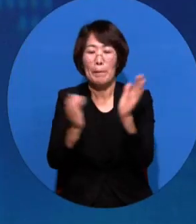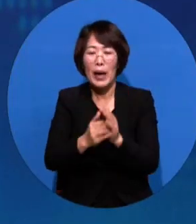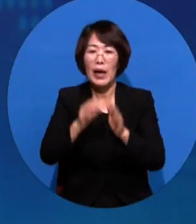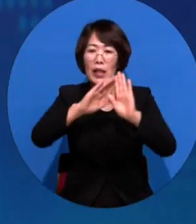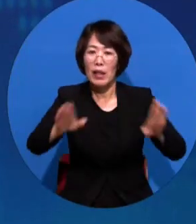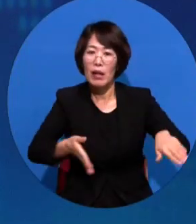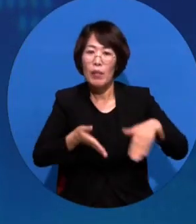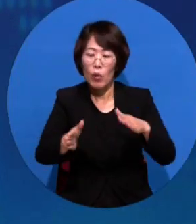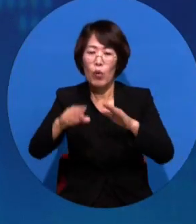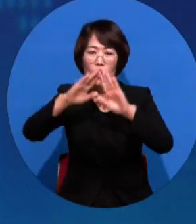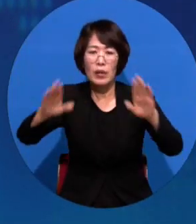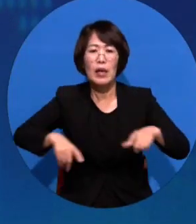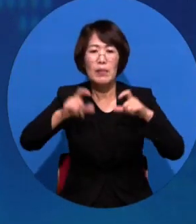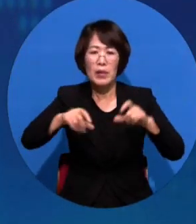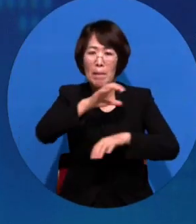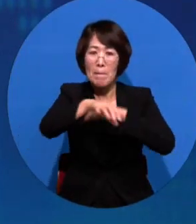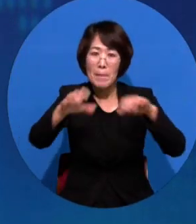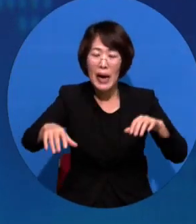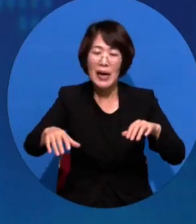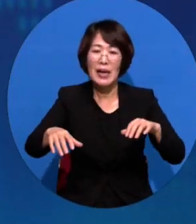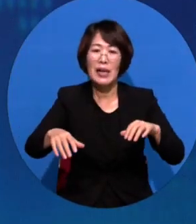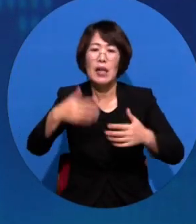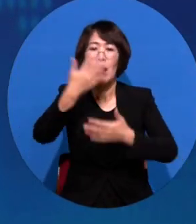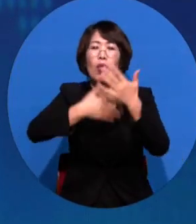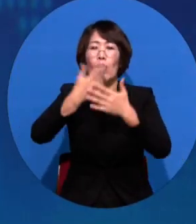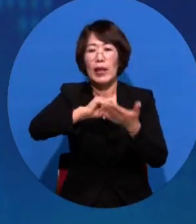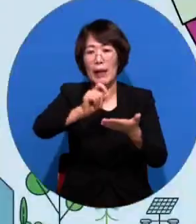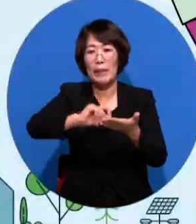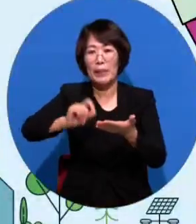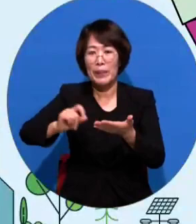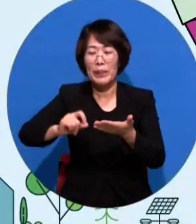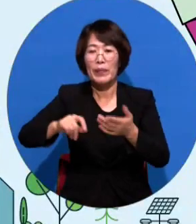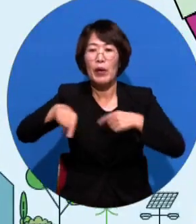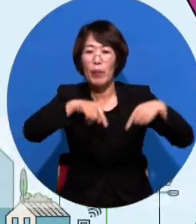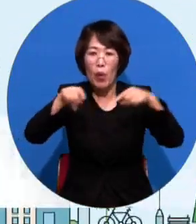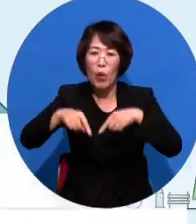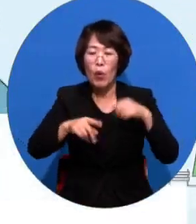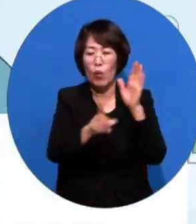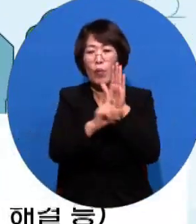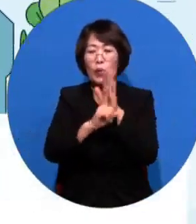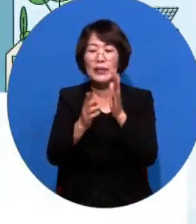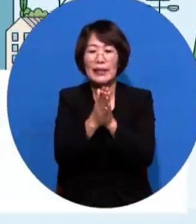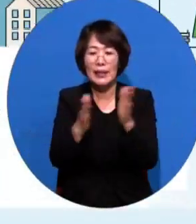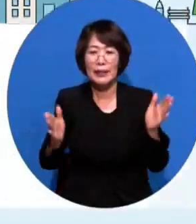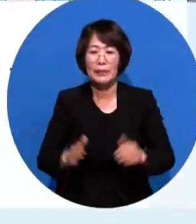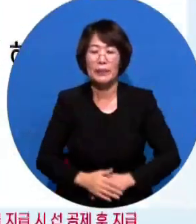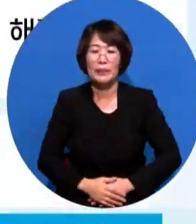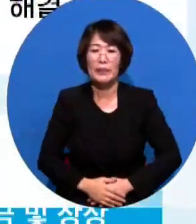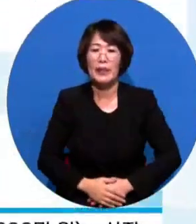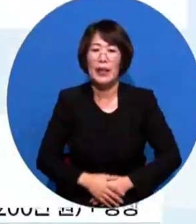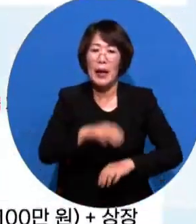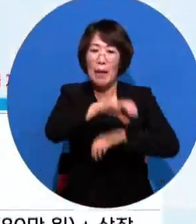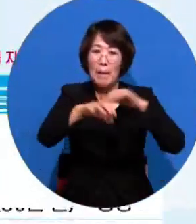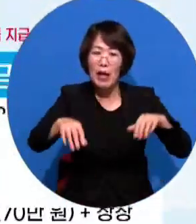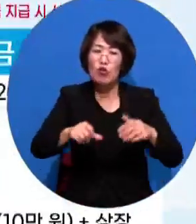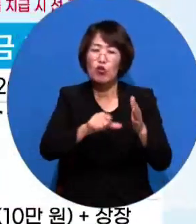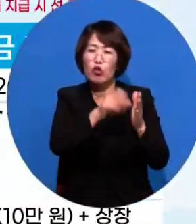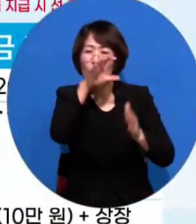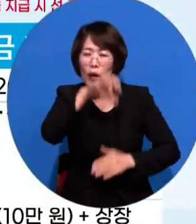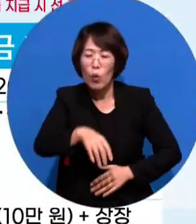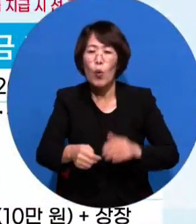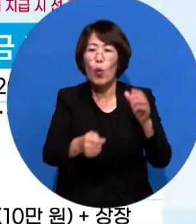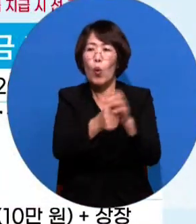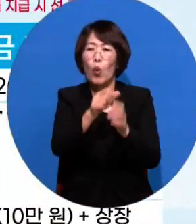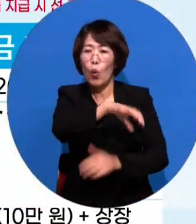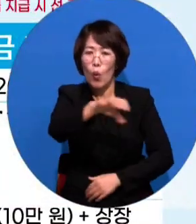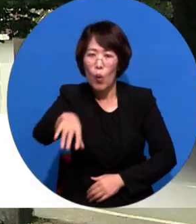전라남도가 전남 마을공동체 영상기로 공모전을 개최합니다 공모 주제는 마을 명소 독특한